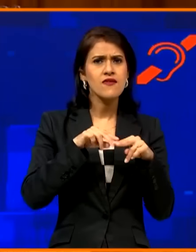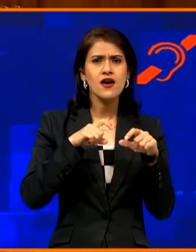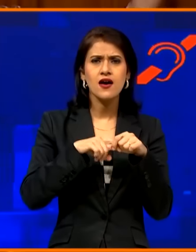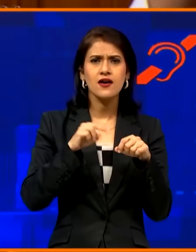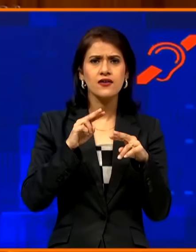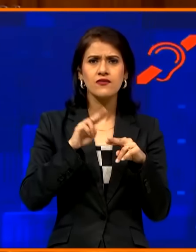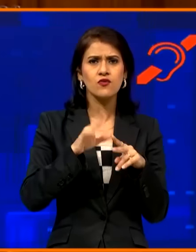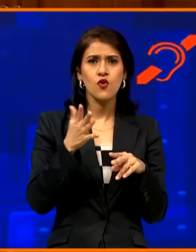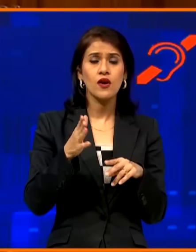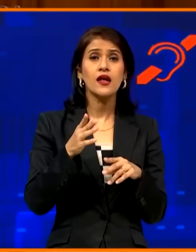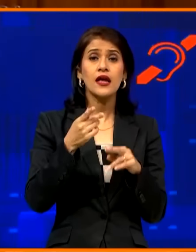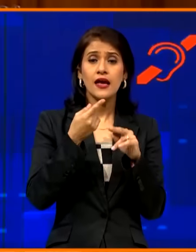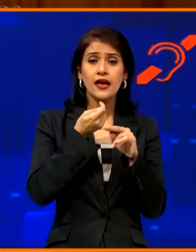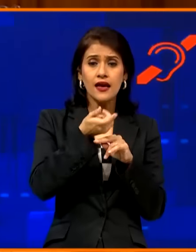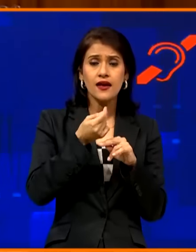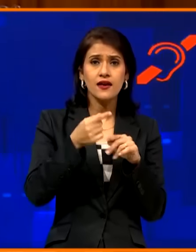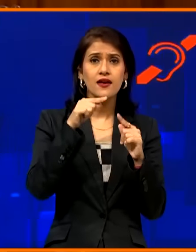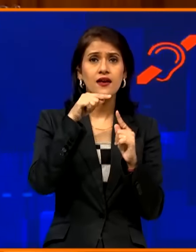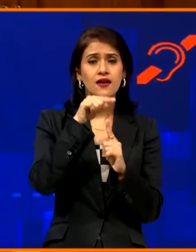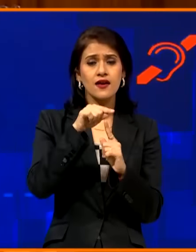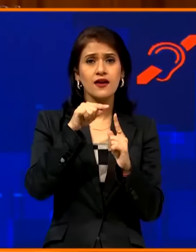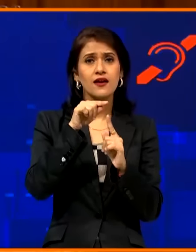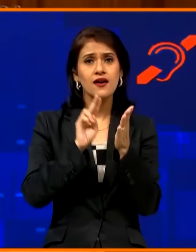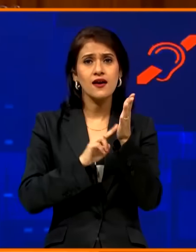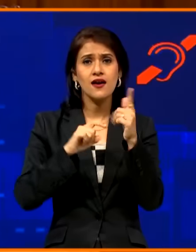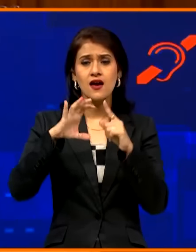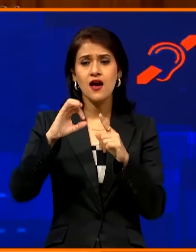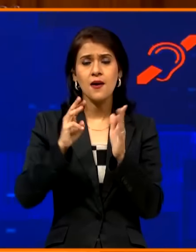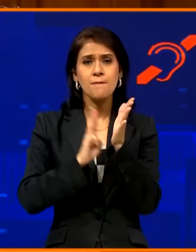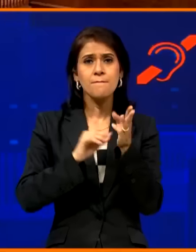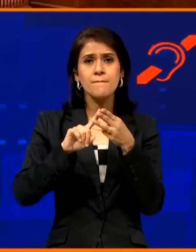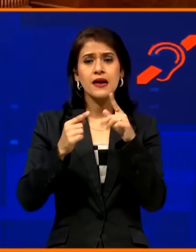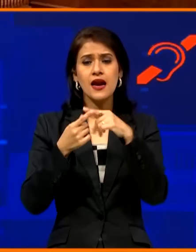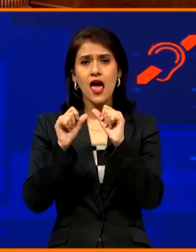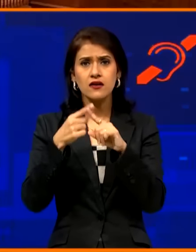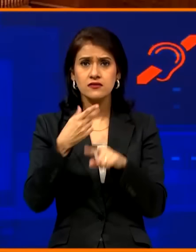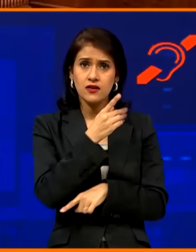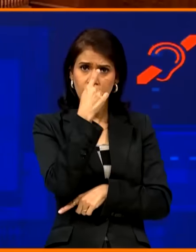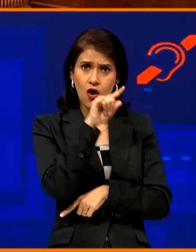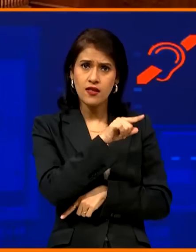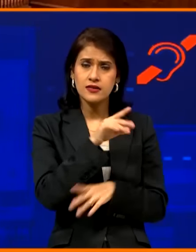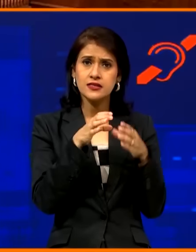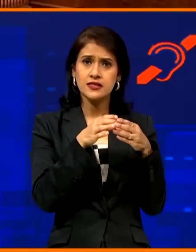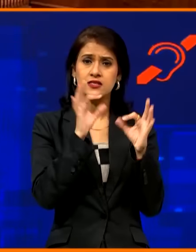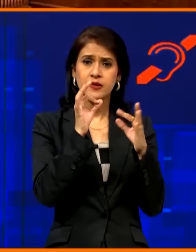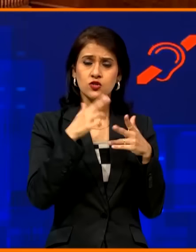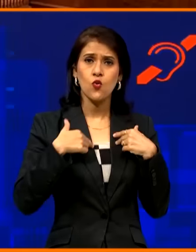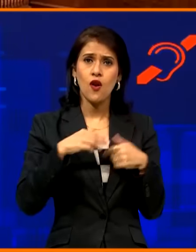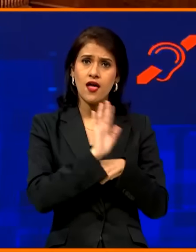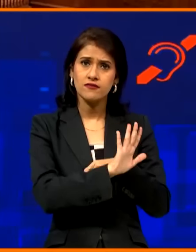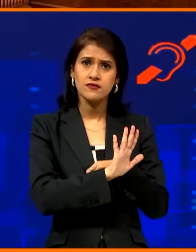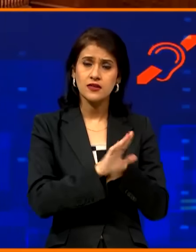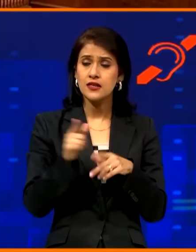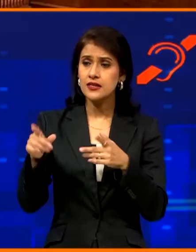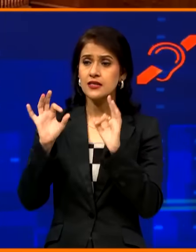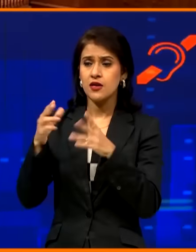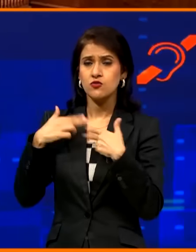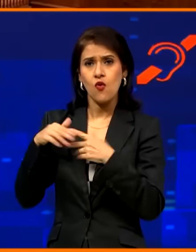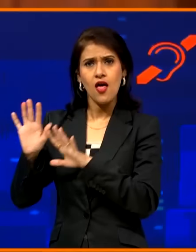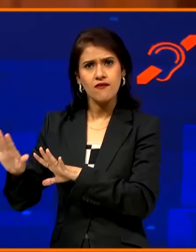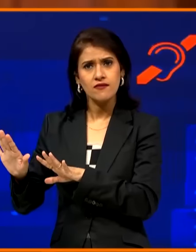इनकम टैक्स का है फला का है फला का है इसका मतलब यह थोड़ी होता है कि वह मेन स्ट्रीम सारी चीजों से बाहर हो गया ऐसा बिल्कुल